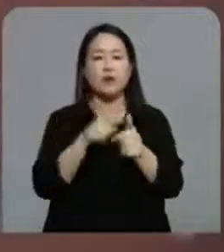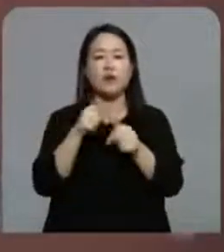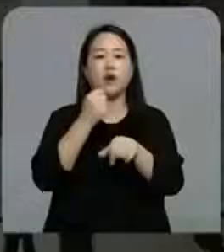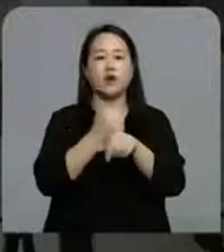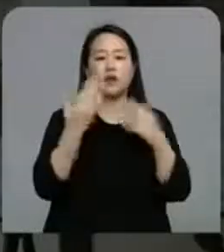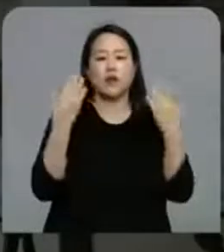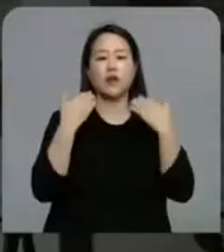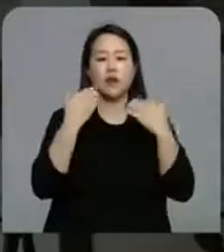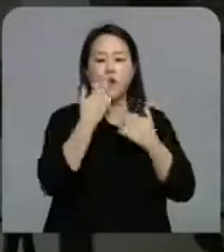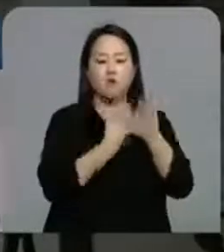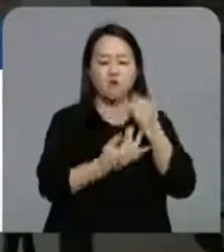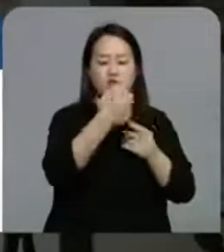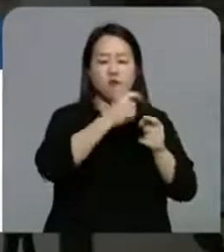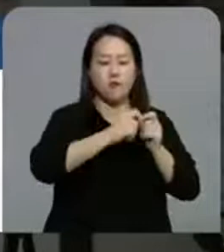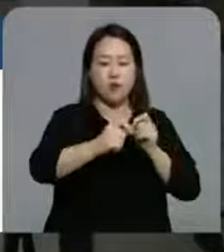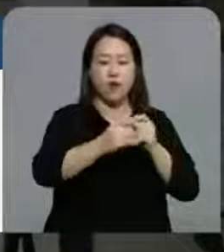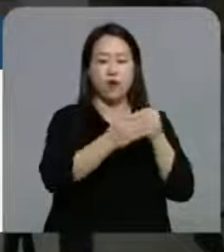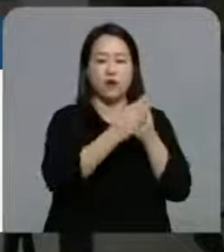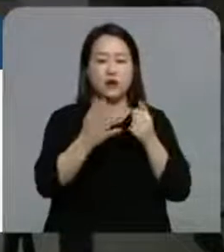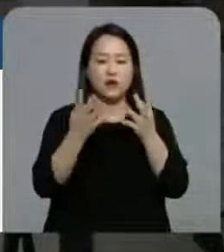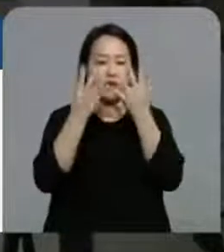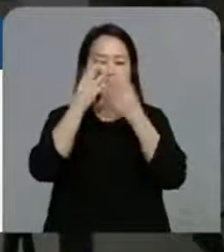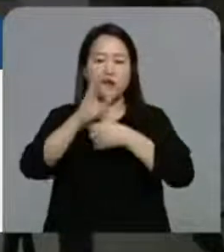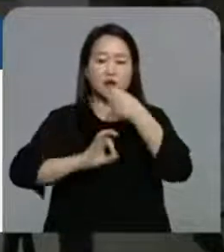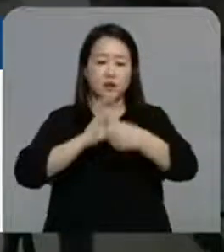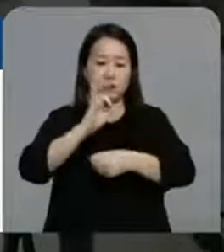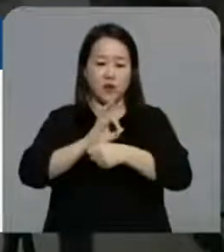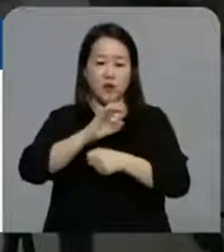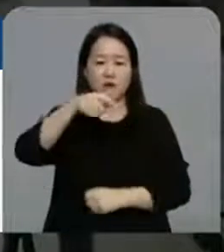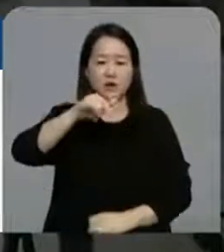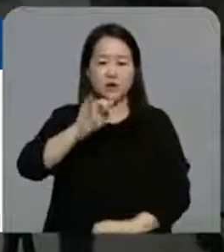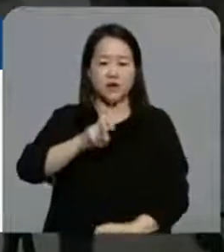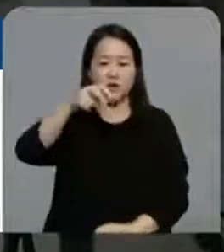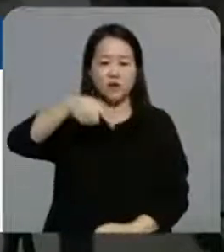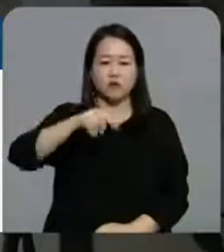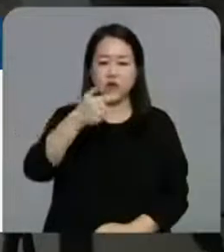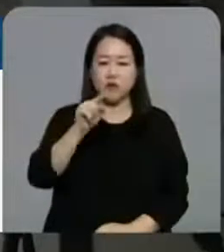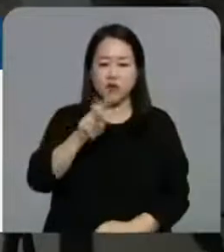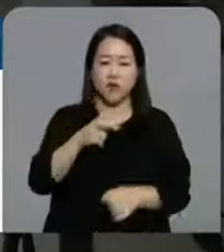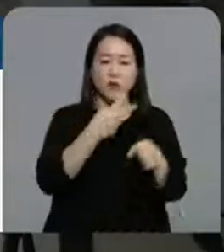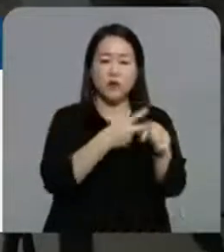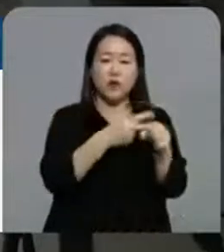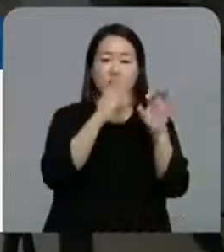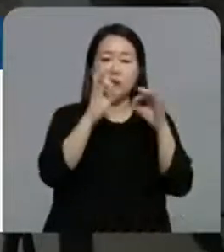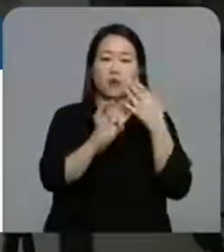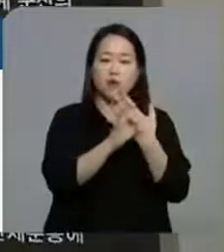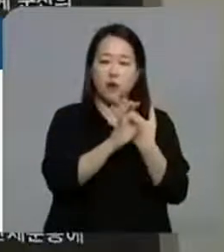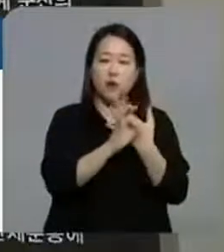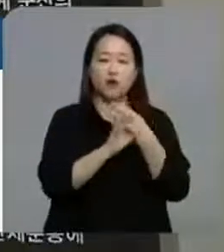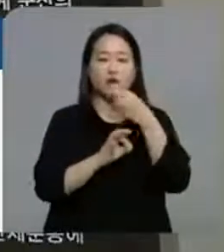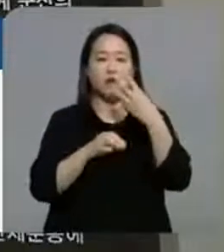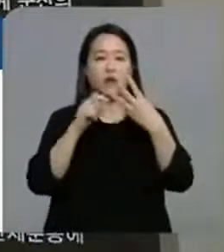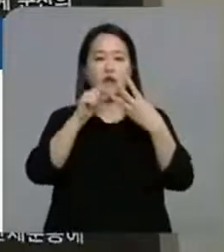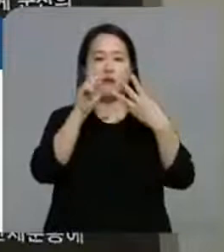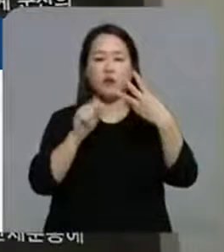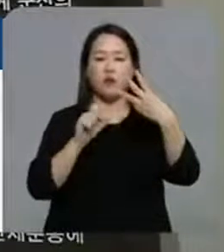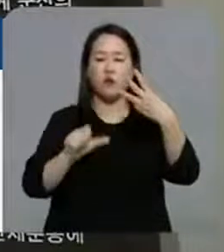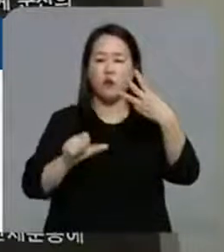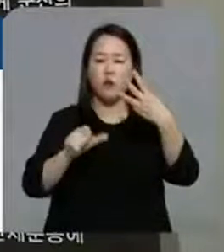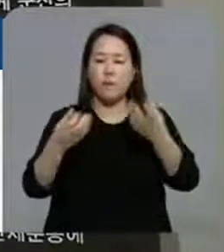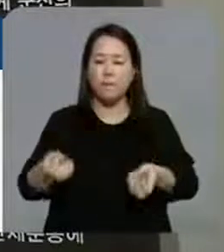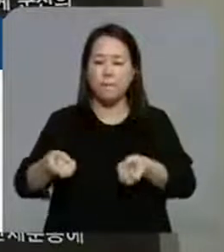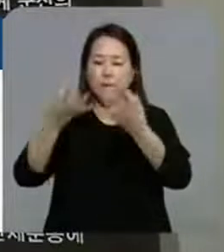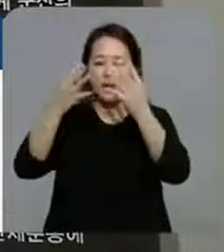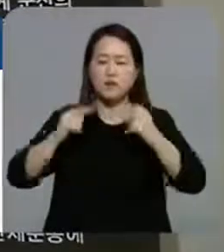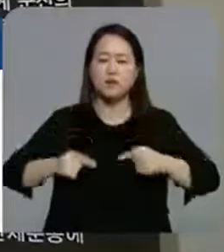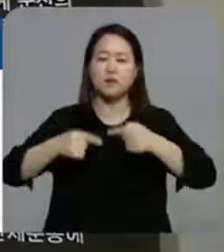윌로 몰드 이나 편경 오는 3월 5일 발표 저기서 잘했지만 그 향한 때 전반적으로 있는 중간에서 관심 등 열기가 허증